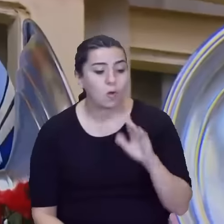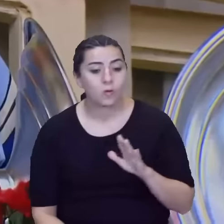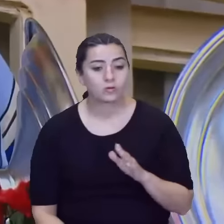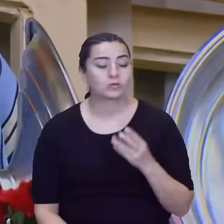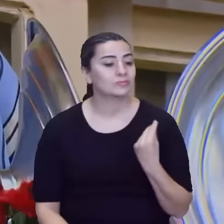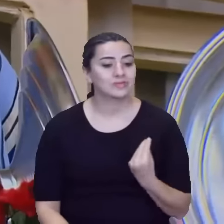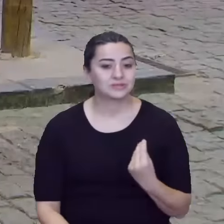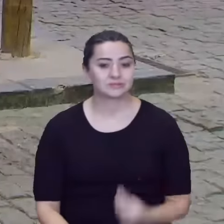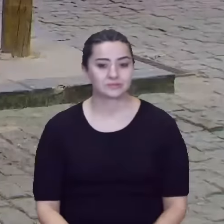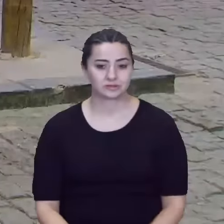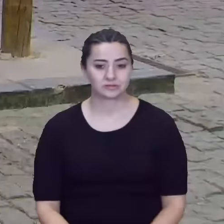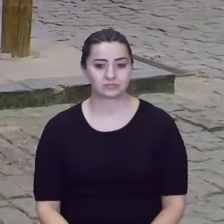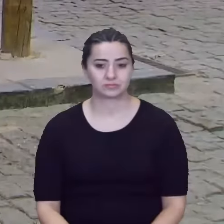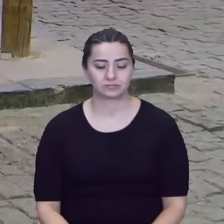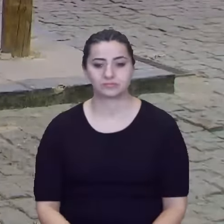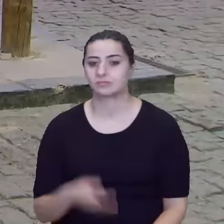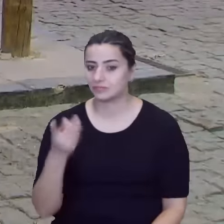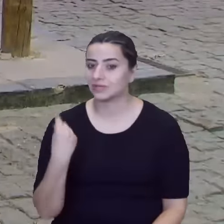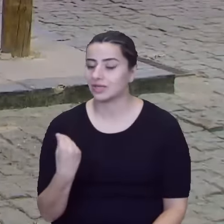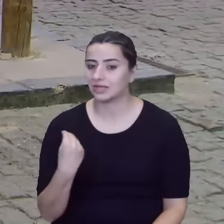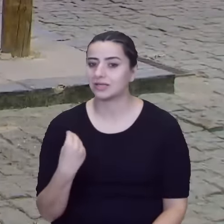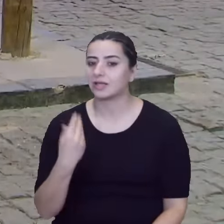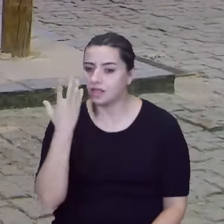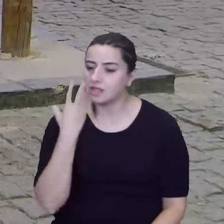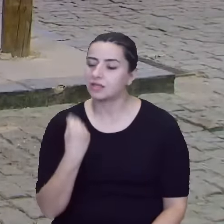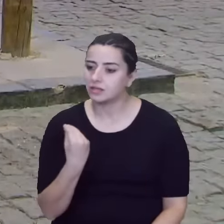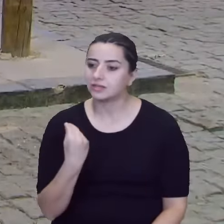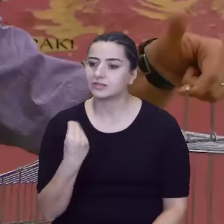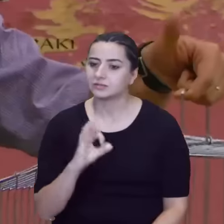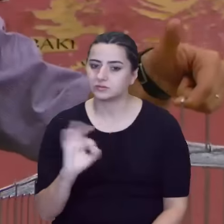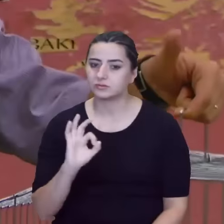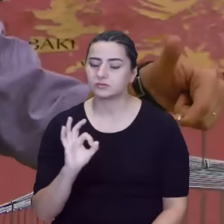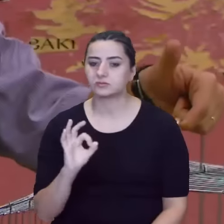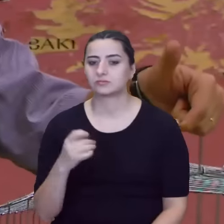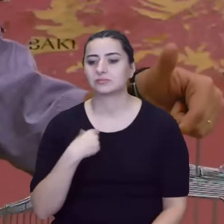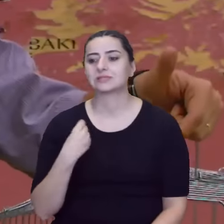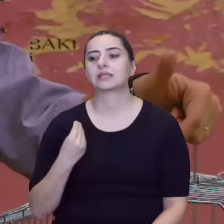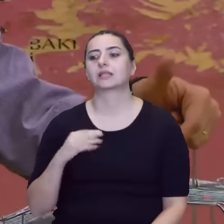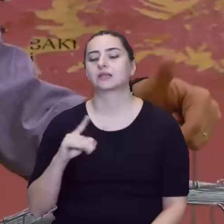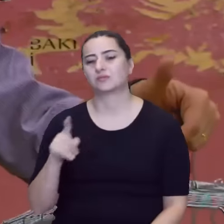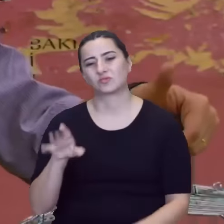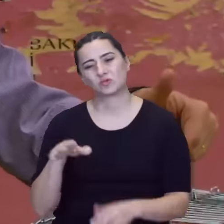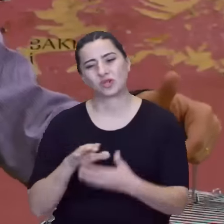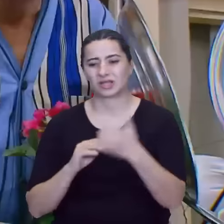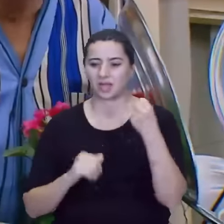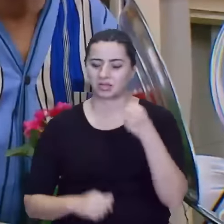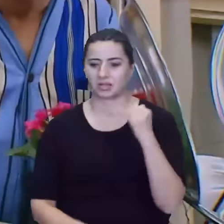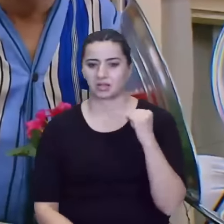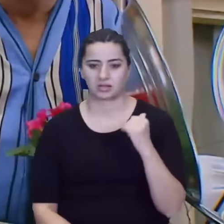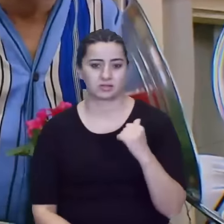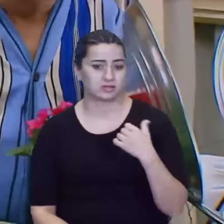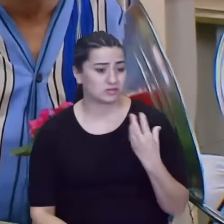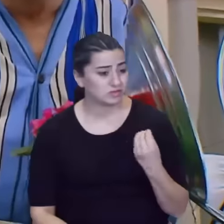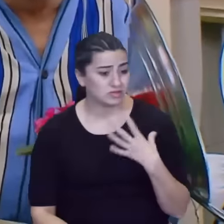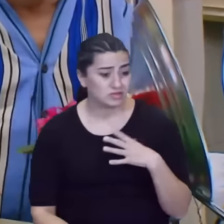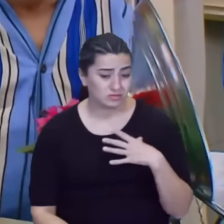oğlum? Canım. İyi iyi, çok iyi ya. Keyifleri gıcır. Kıyak yani. De biz iyi değiliz Bileler. Sen alsana bunu geri. Ay vallahi